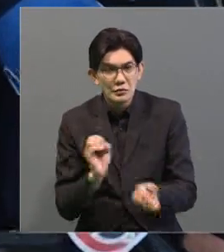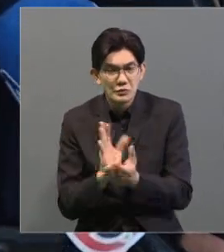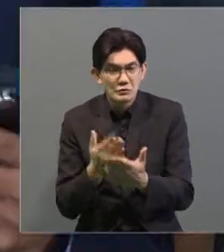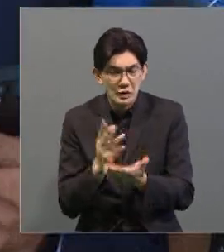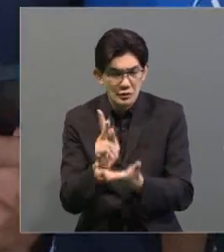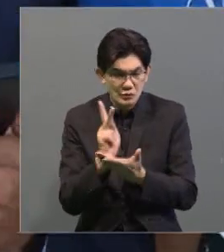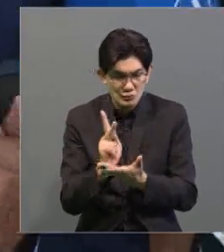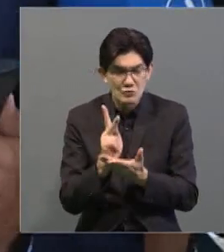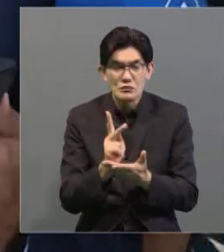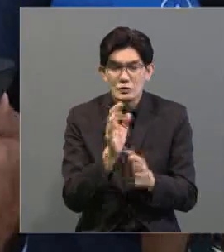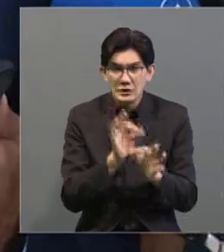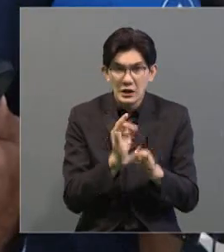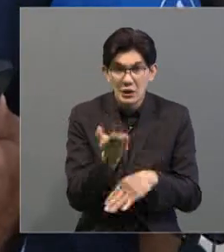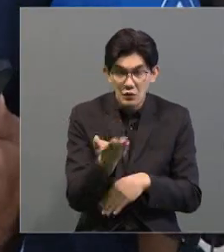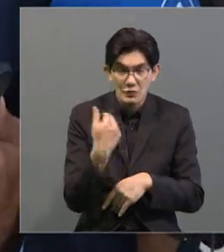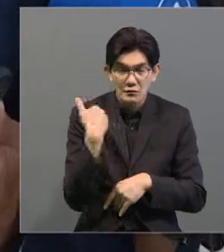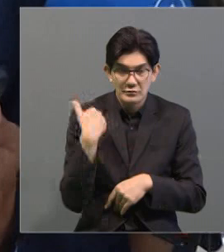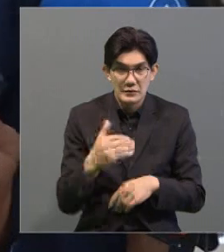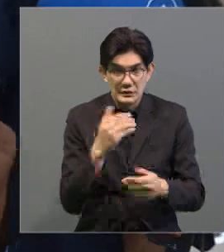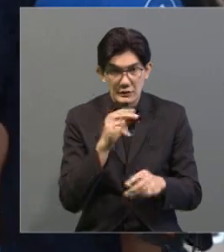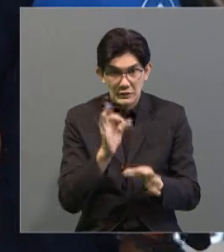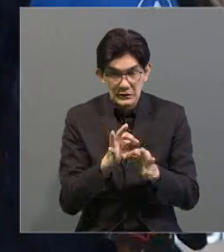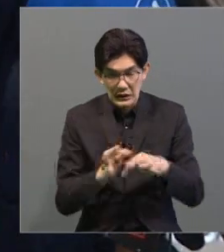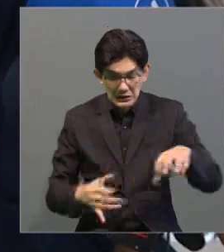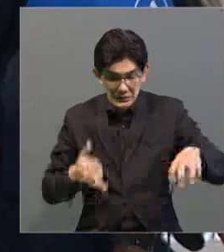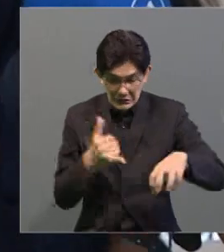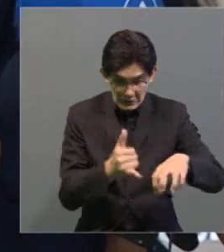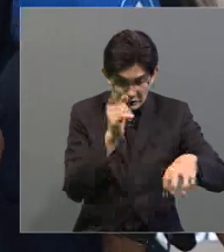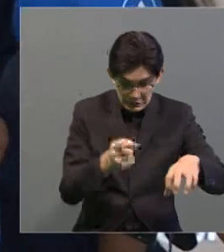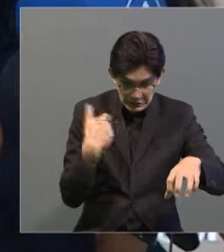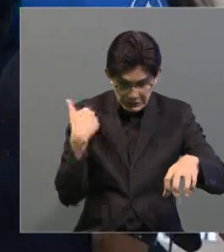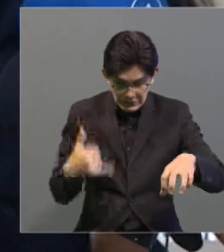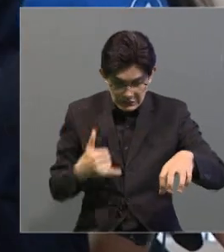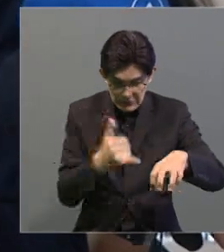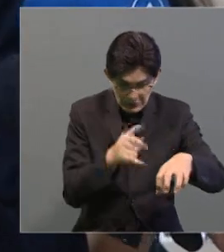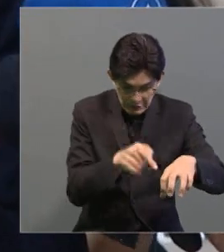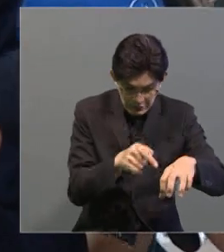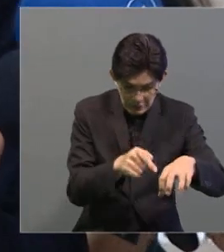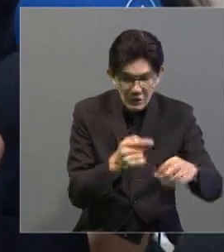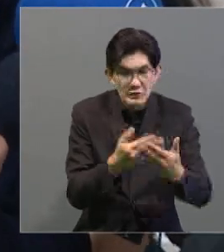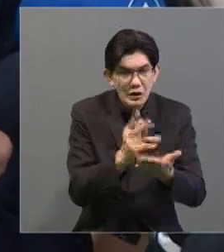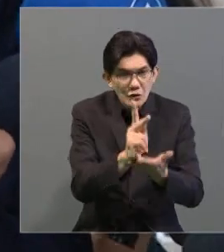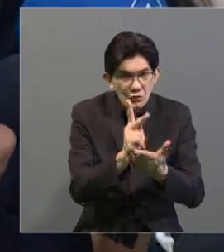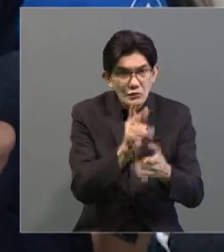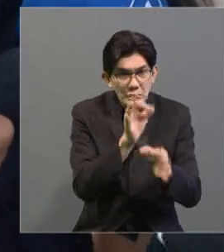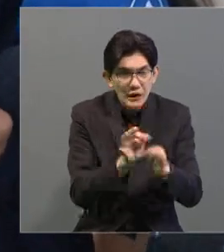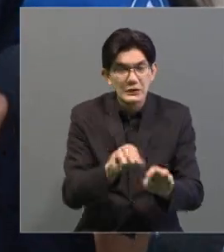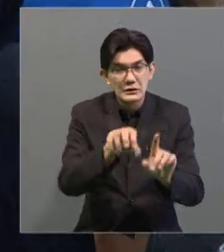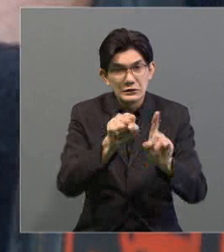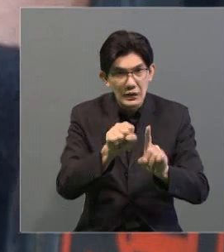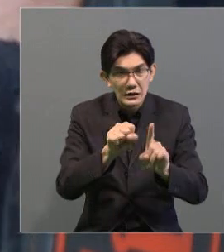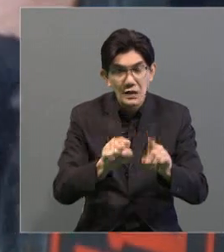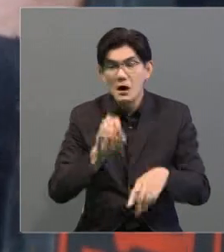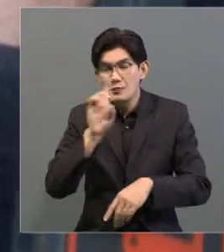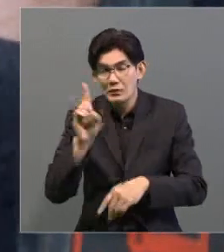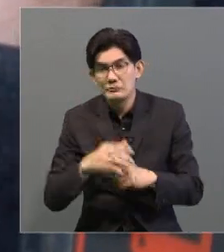ขอกู้ที่ธนาคารเขาเข้าไปที่ธนาคารจริงๆใช่ไหม ธนาคารจริง ไปธนาคารจริง ไปถึงเนี่ยเขาขอกู้จากธนาคารแสนหนึ่งธนาค